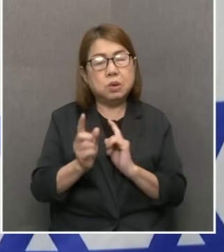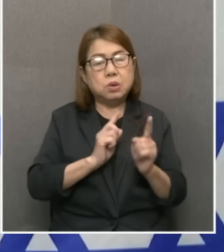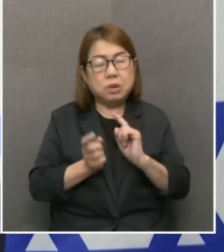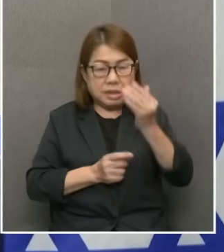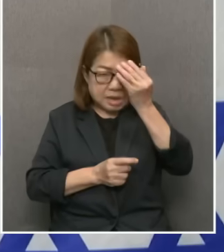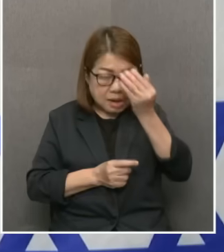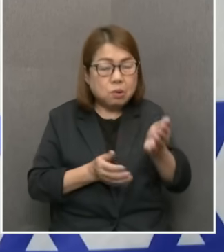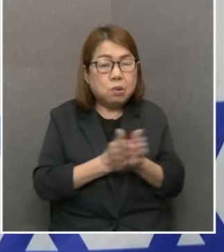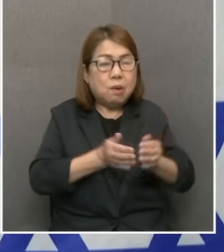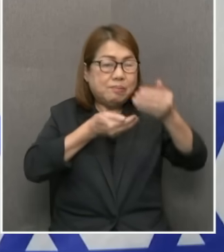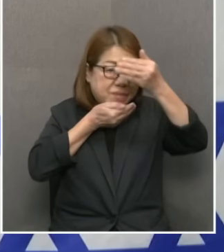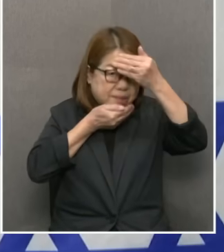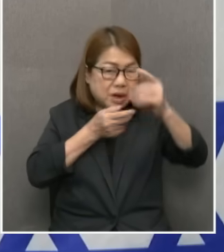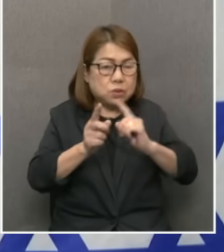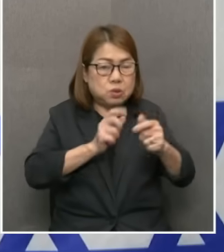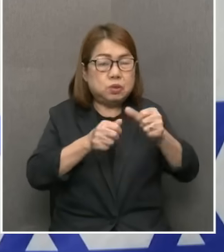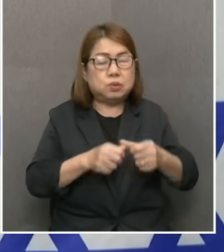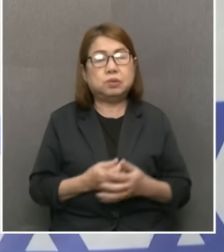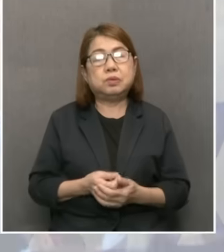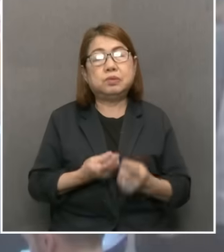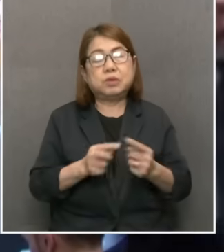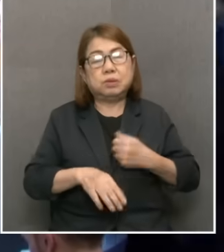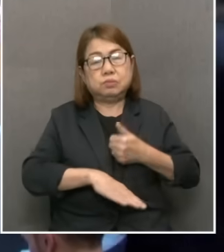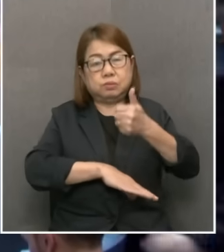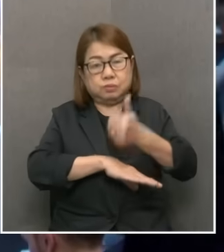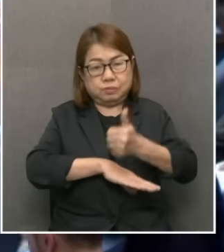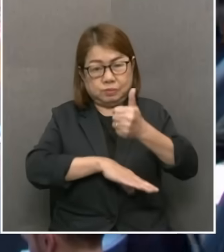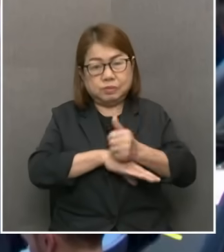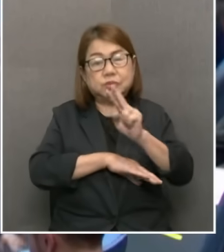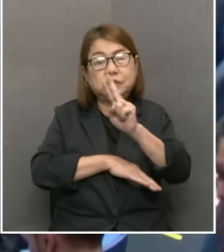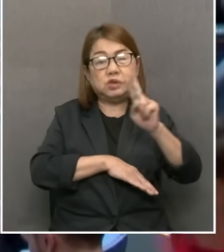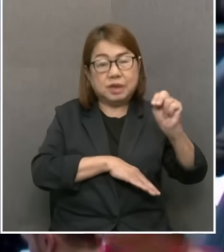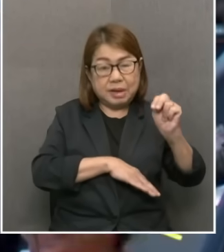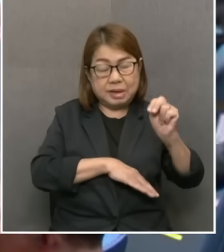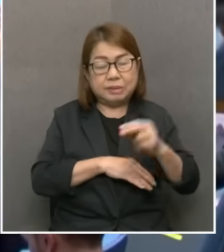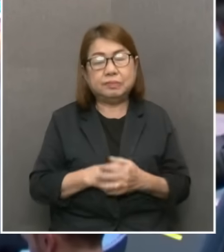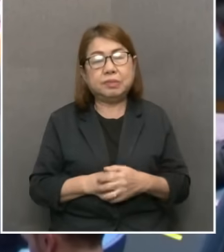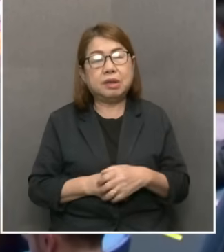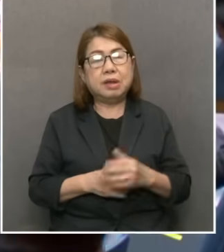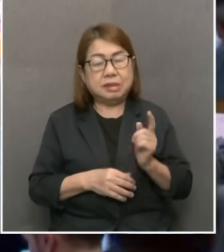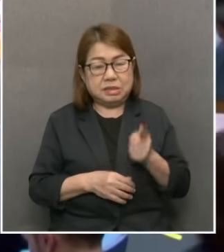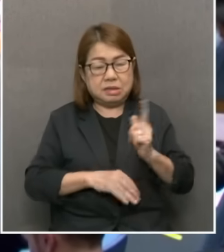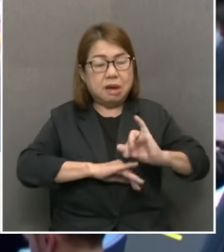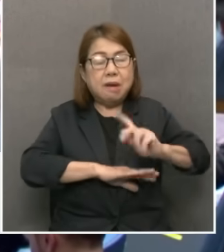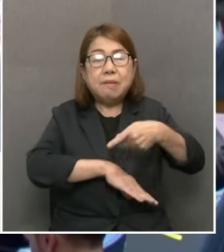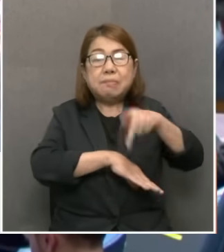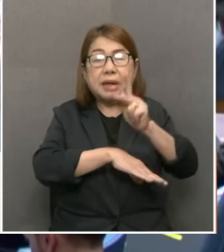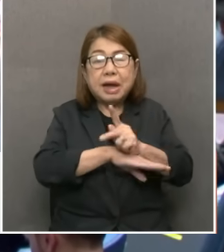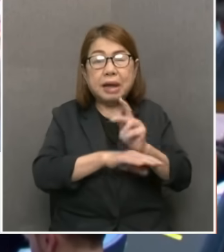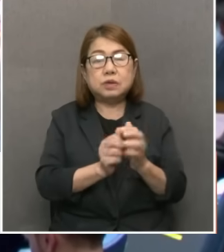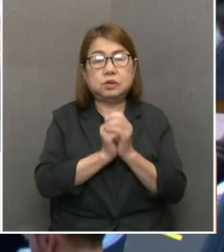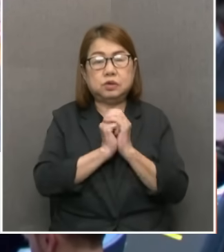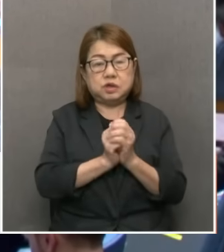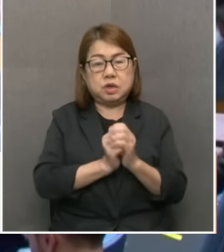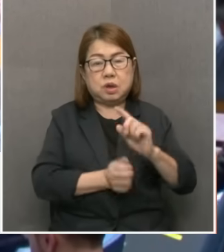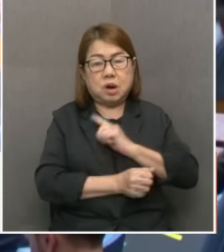ครับ ด้านคณะมนตรีความมั่นคงสหประชาชาติหรือ UNSC ซึ่งจีนเป็นประธานการประชุมใน